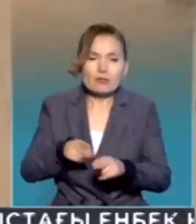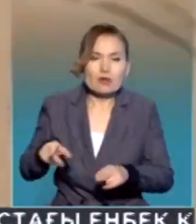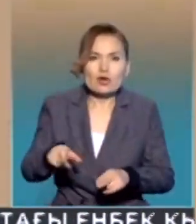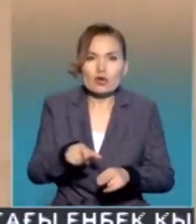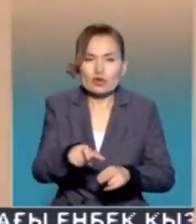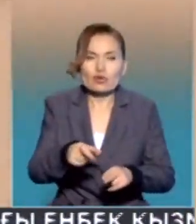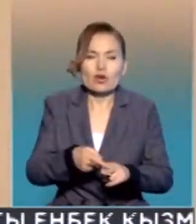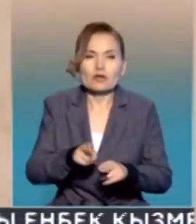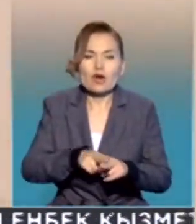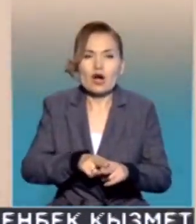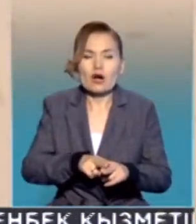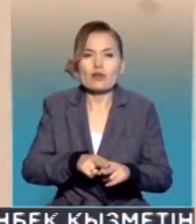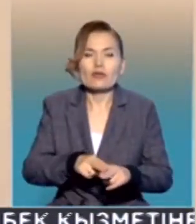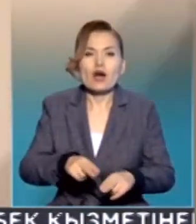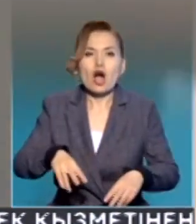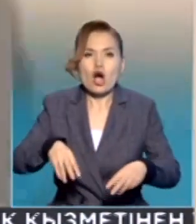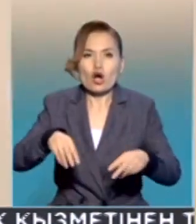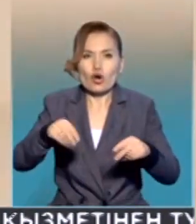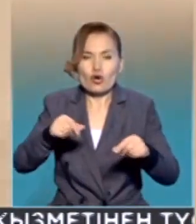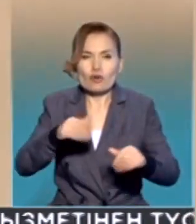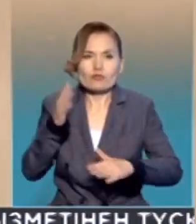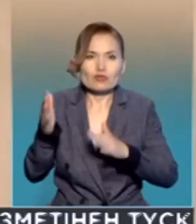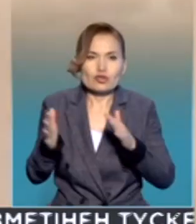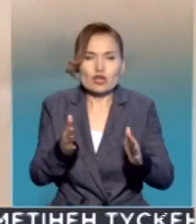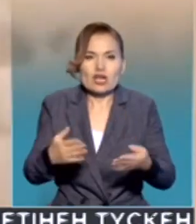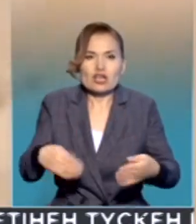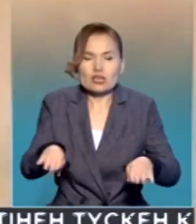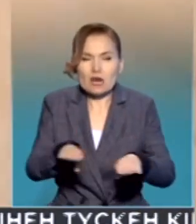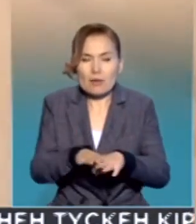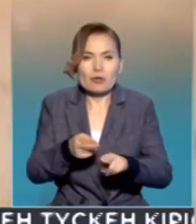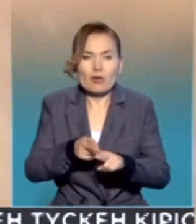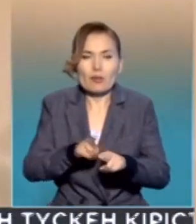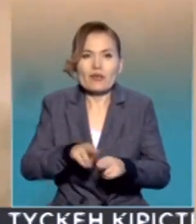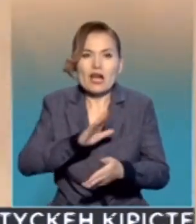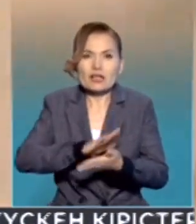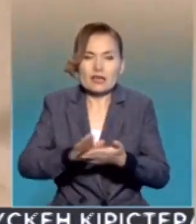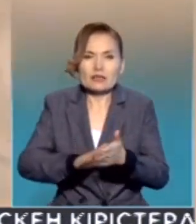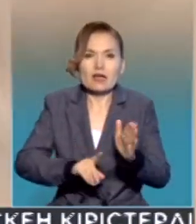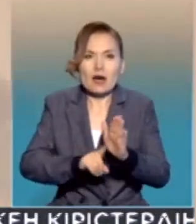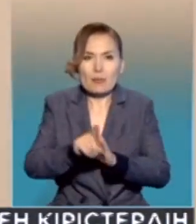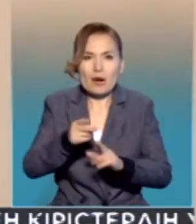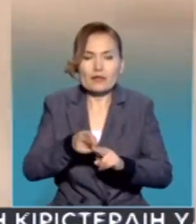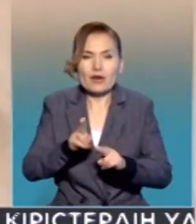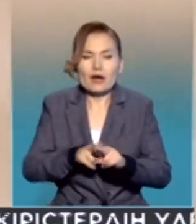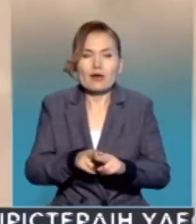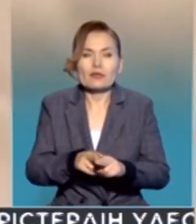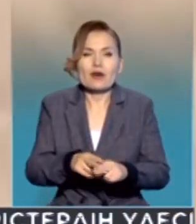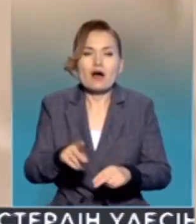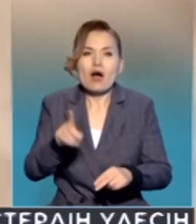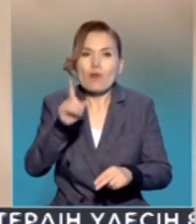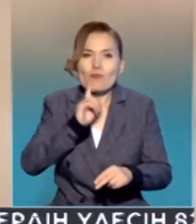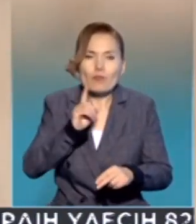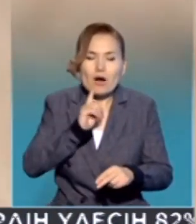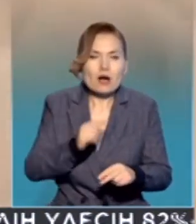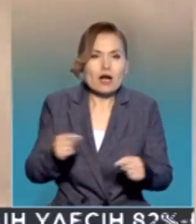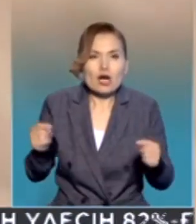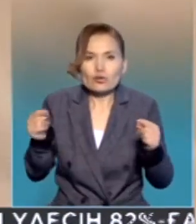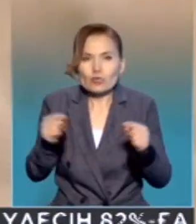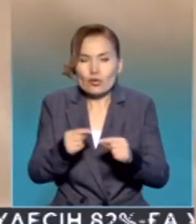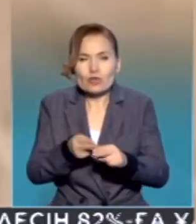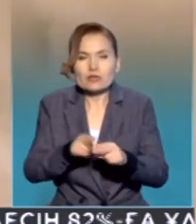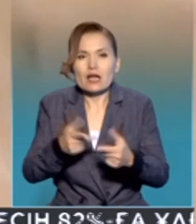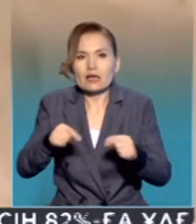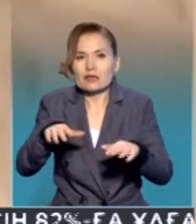қалған. Рельстерді құмнан тазалауға жолаушылар көмектесуде. Бірақ оқиғаның нақты қайда әрі қалай болғаны туралы әзірге ресми ақпарат